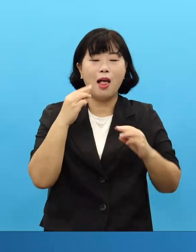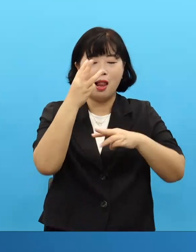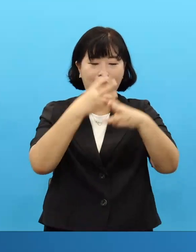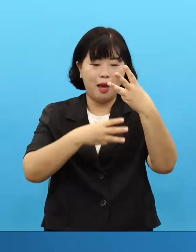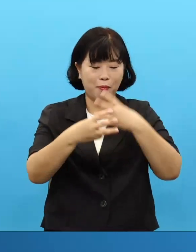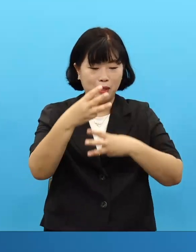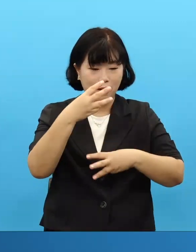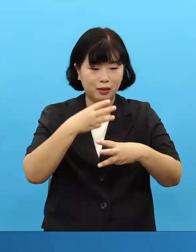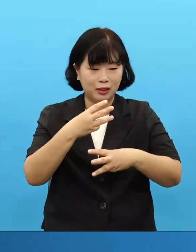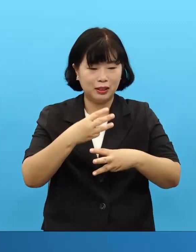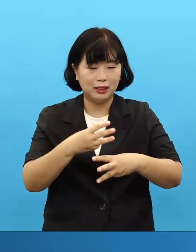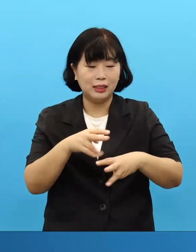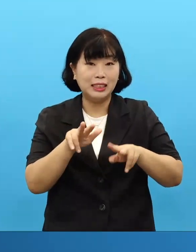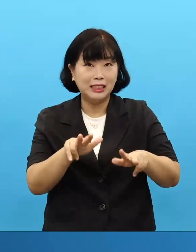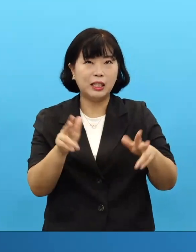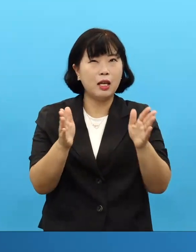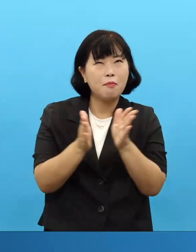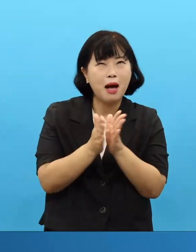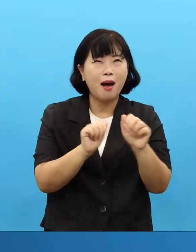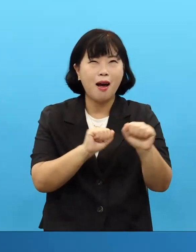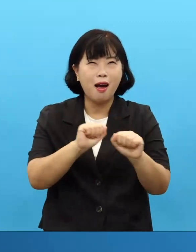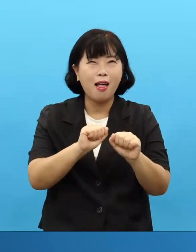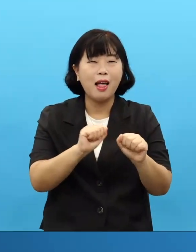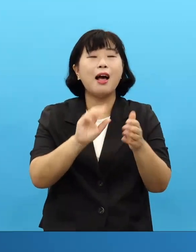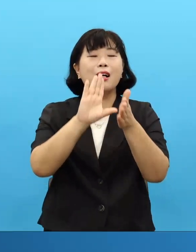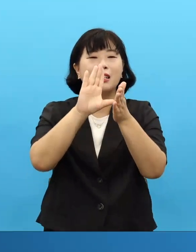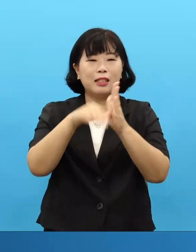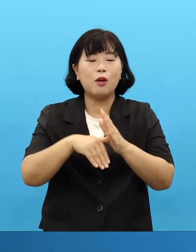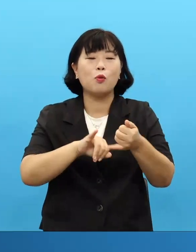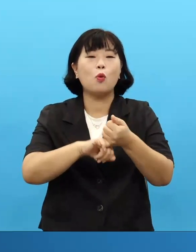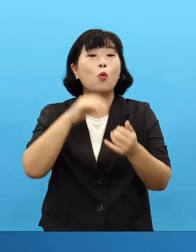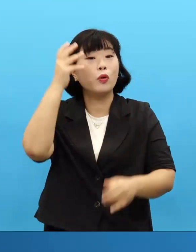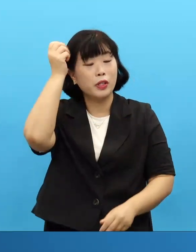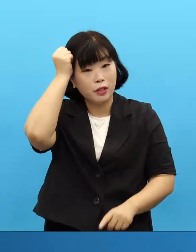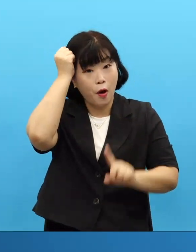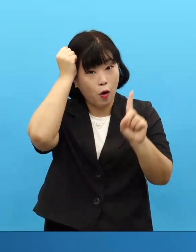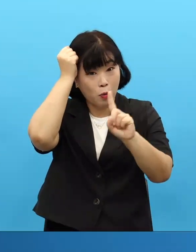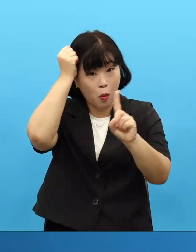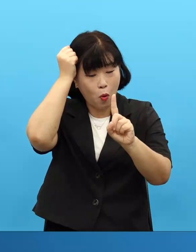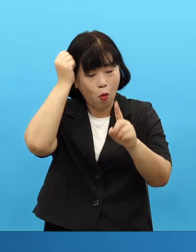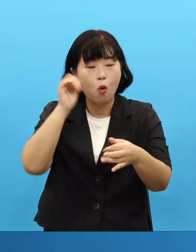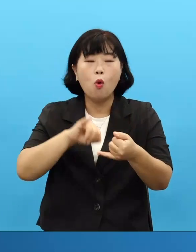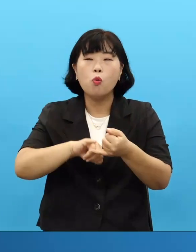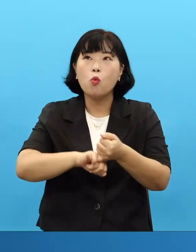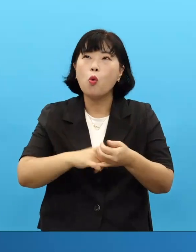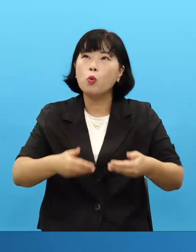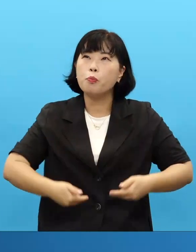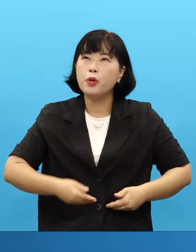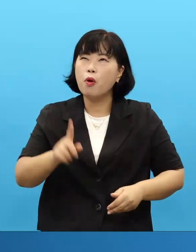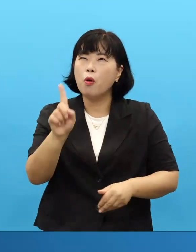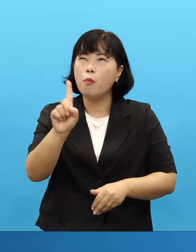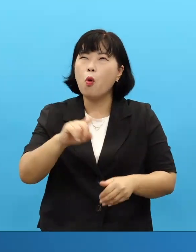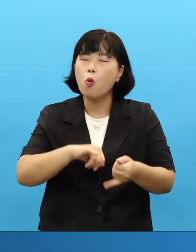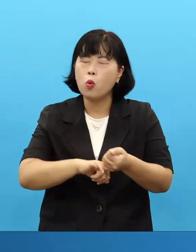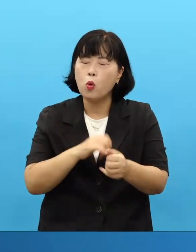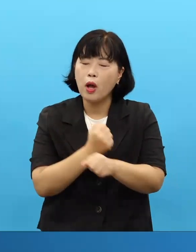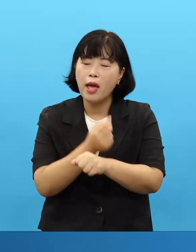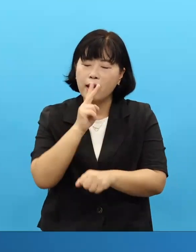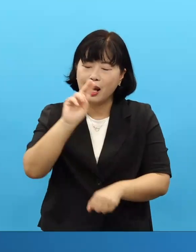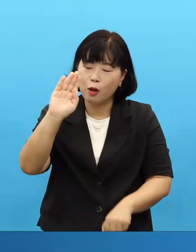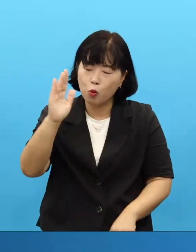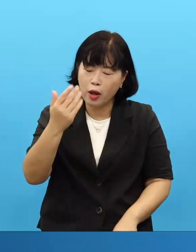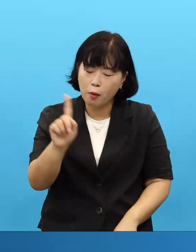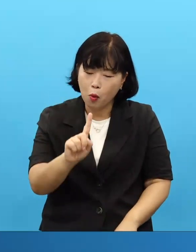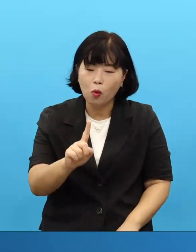as well as our remnants who are starting anew, you must do what is absolutely necessary. 그래서 우리가 기도하는 겁니다. And it is for that purpose that we pray. 또